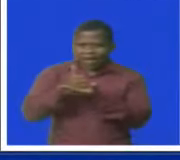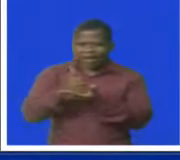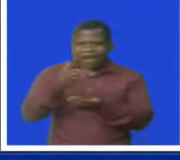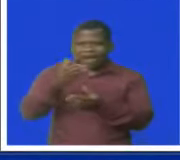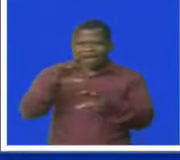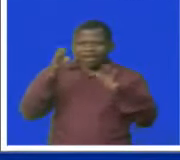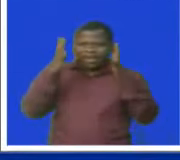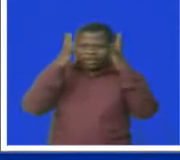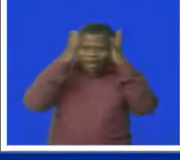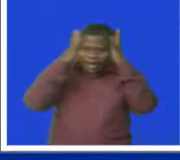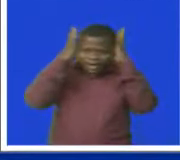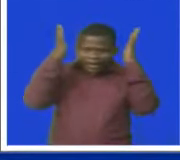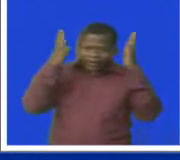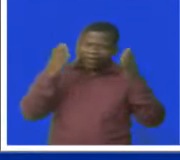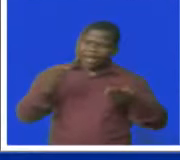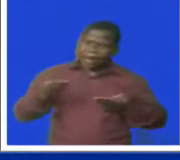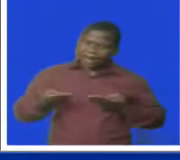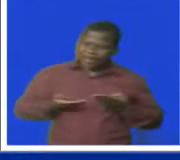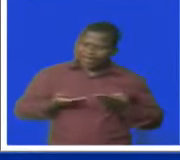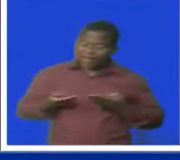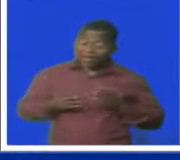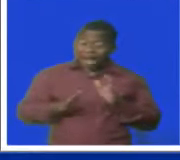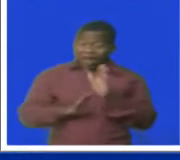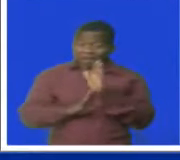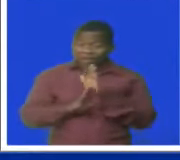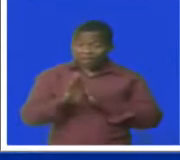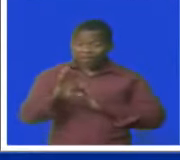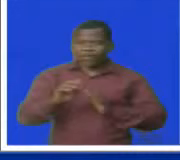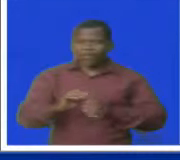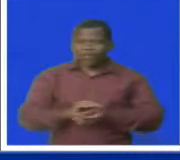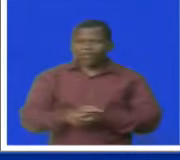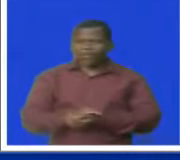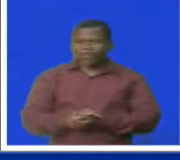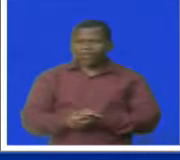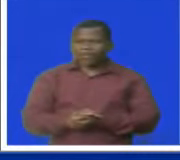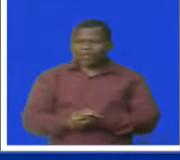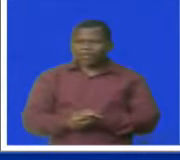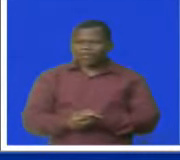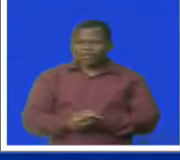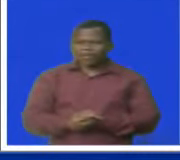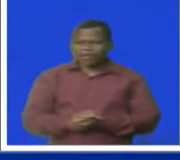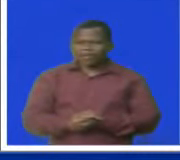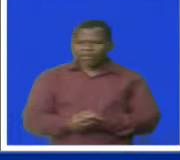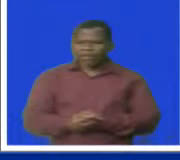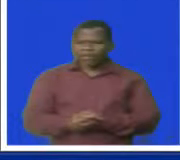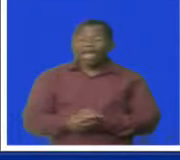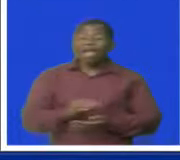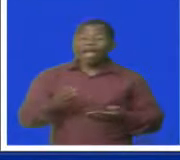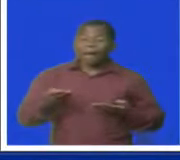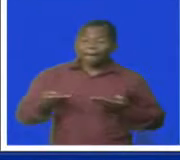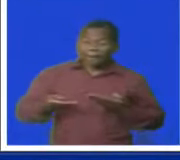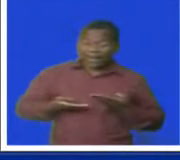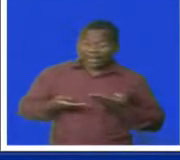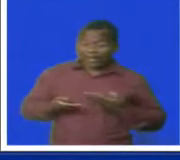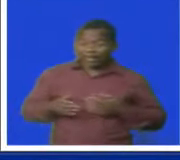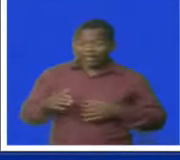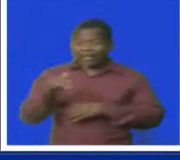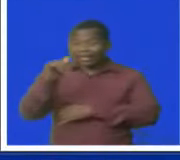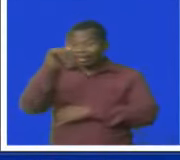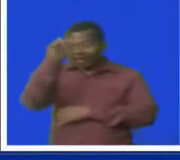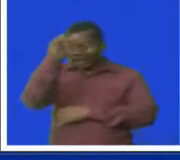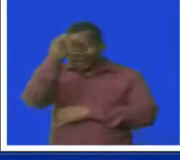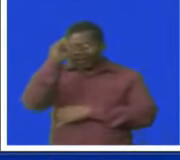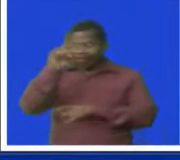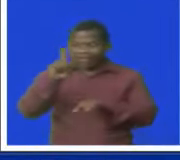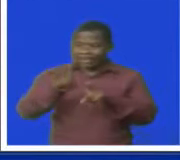join the ranks of self-employed while enhancing business skills and the